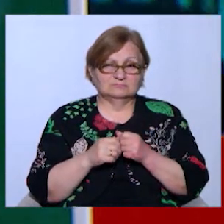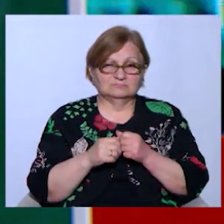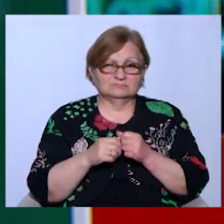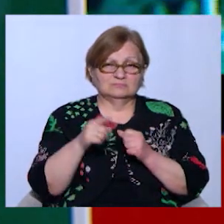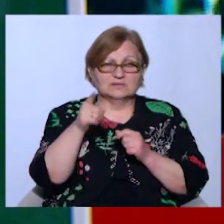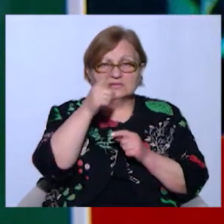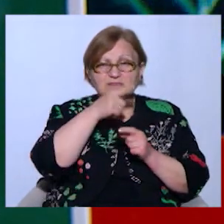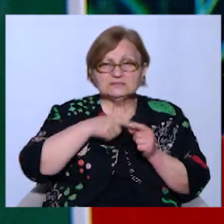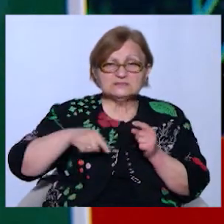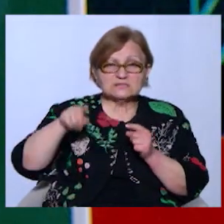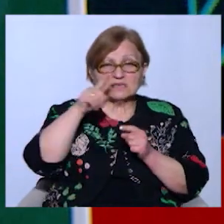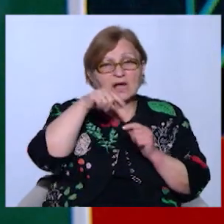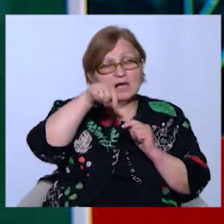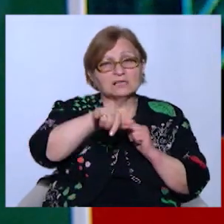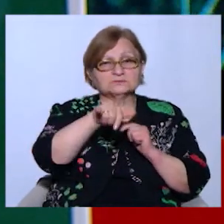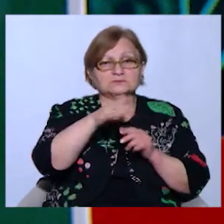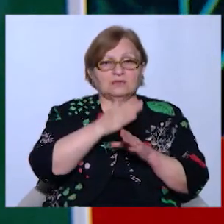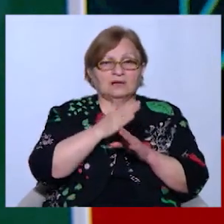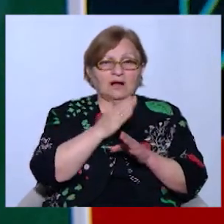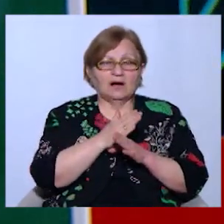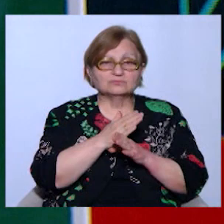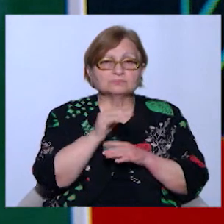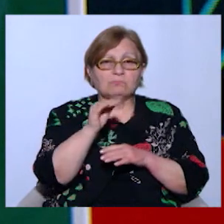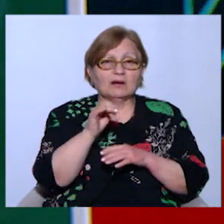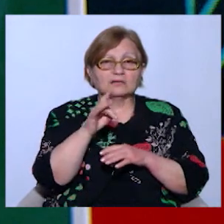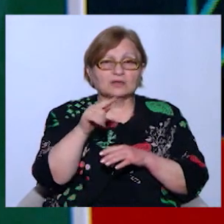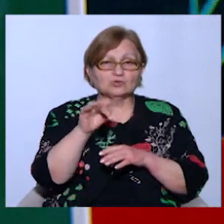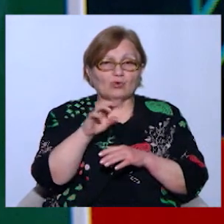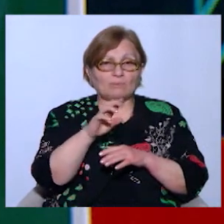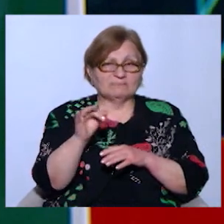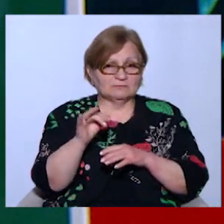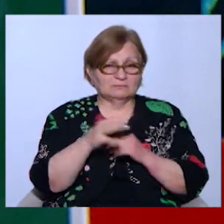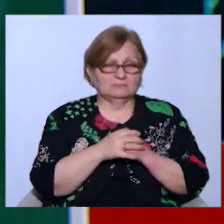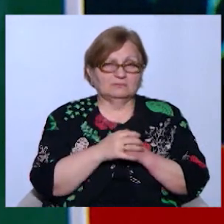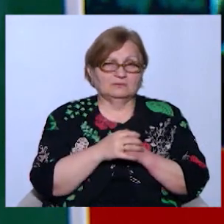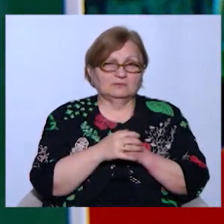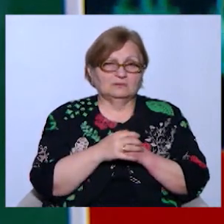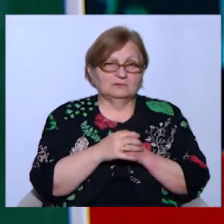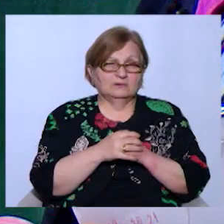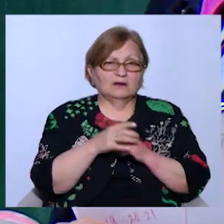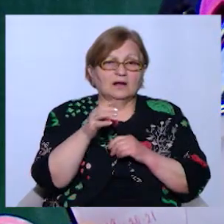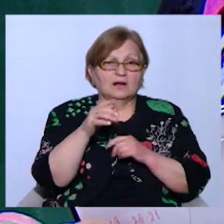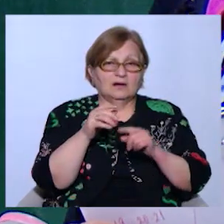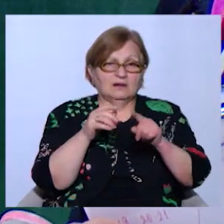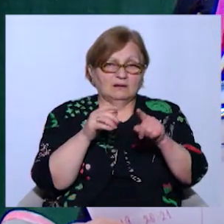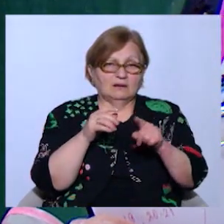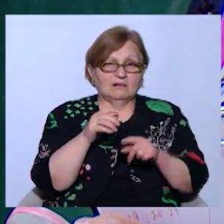წრეს გააჩნია ფართობი, წრეწირს გააჩნია სიგრძე. წრის ფართობი ეს